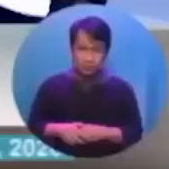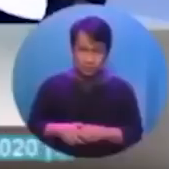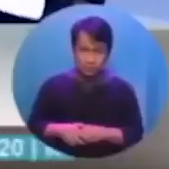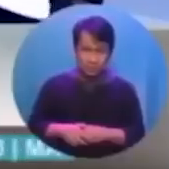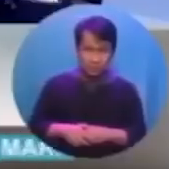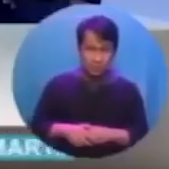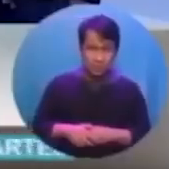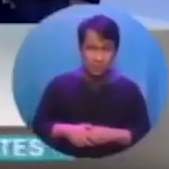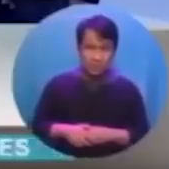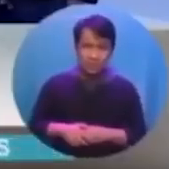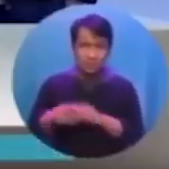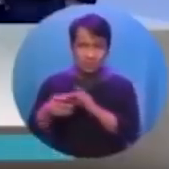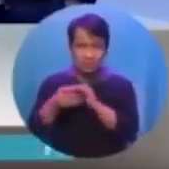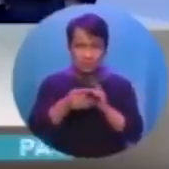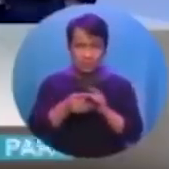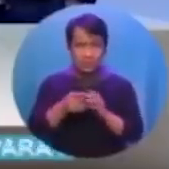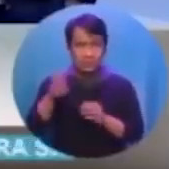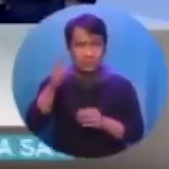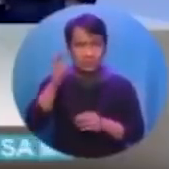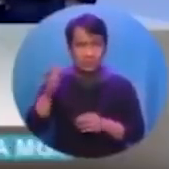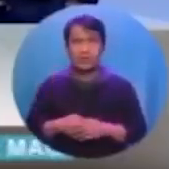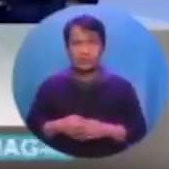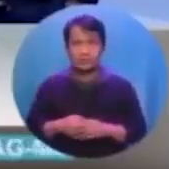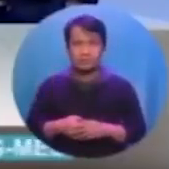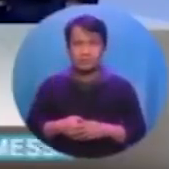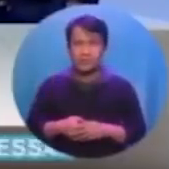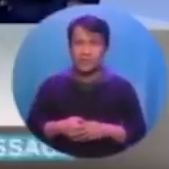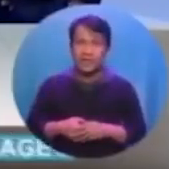Idol. At yan po ay na radyo pa, na-announce sa radyo.